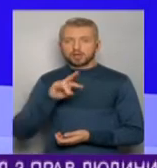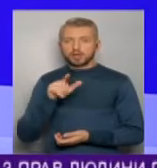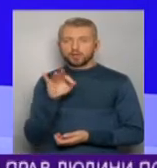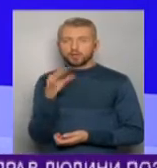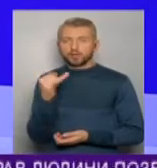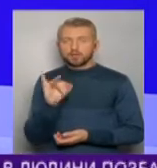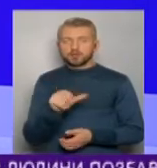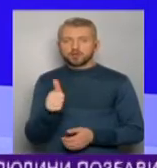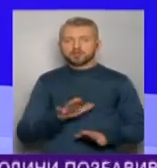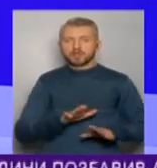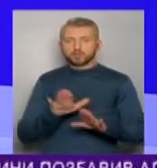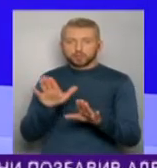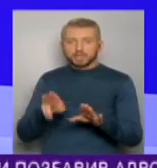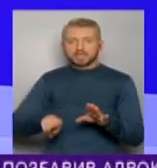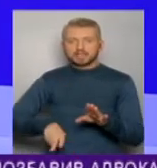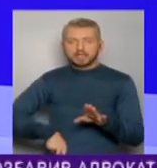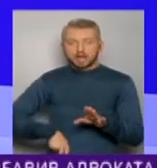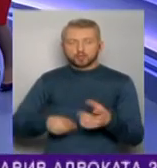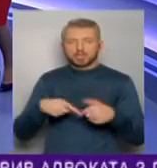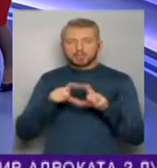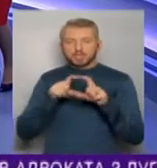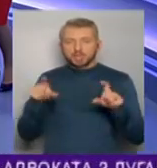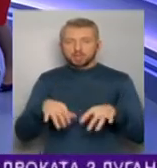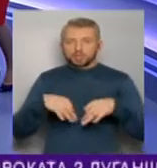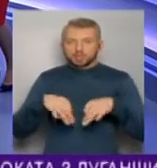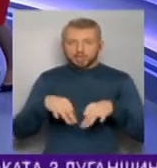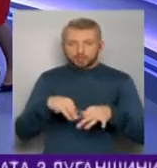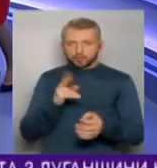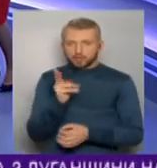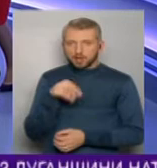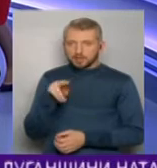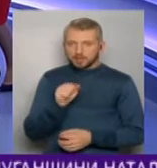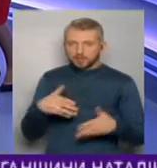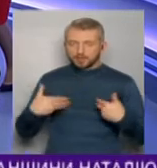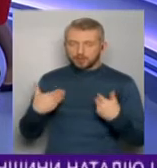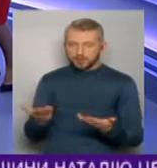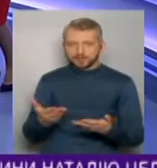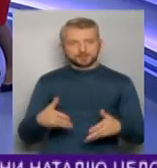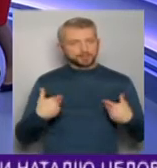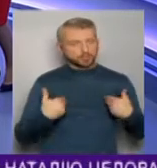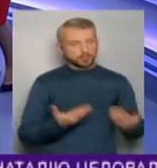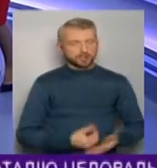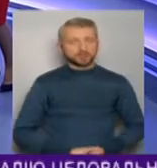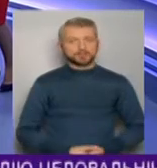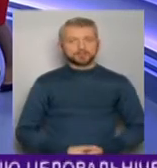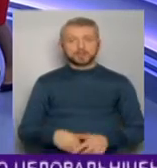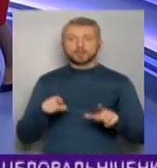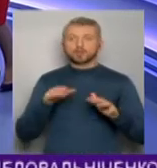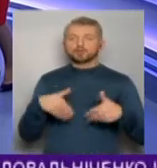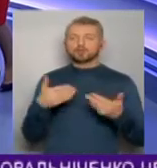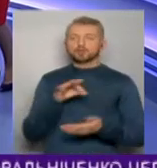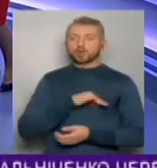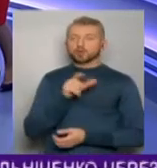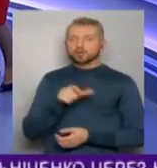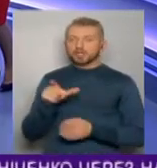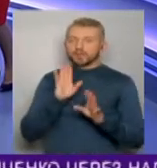заступник директора директорату департаменту транспортної інфраструктури КМДА. Вітаю вас. Добрий вечір. Також пропонуємо користувачам